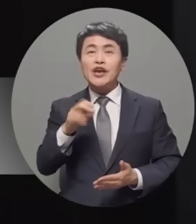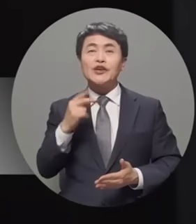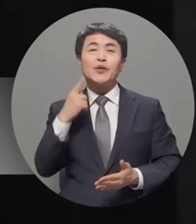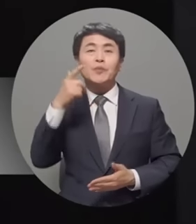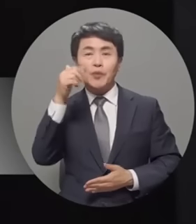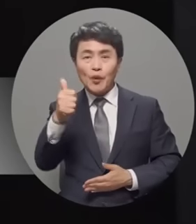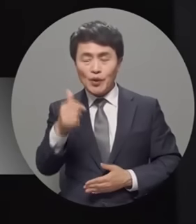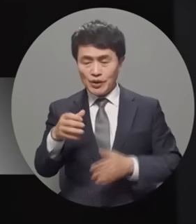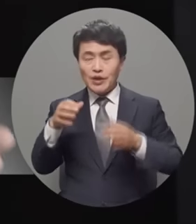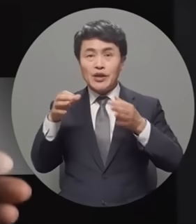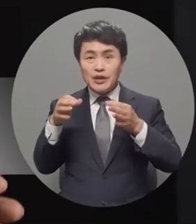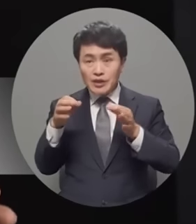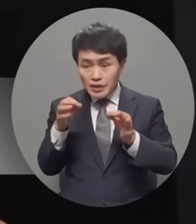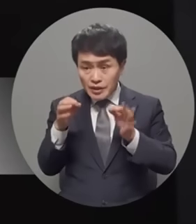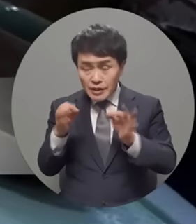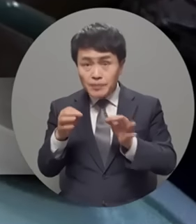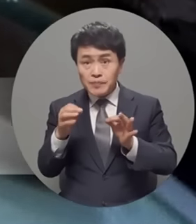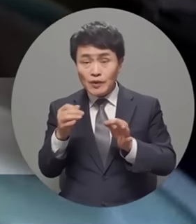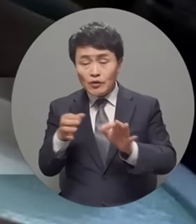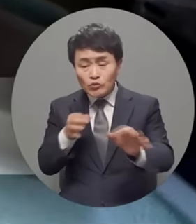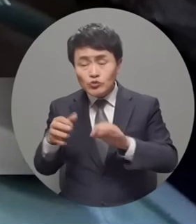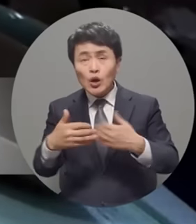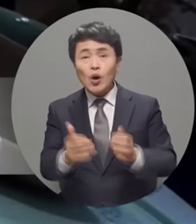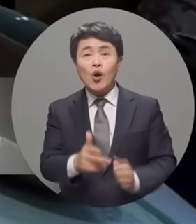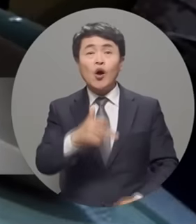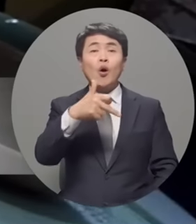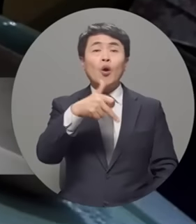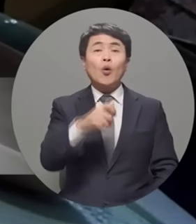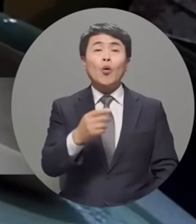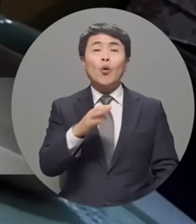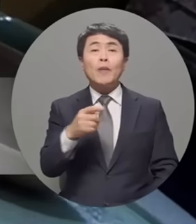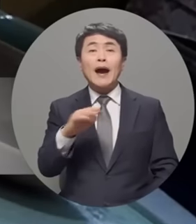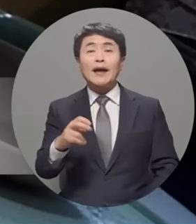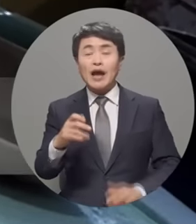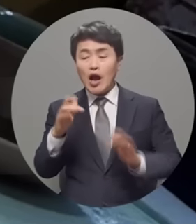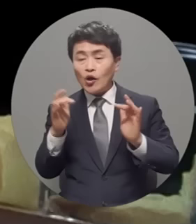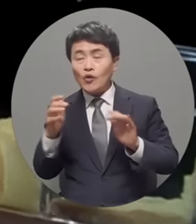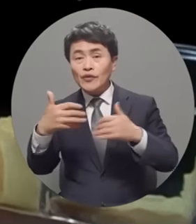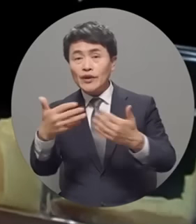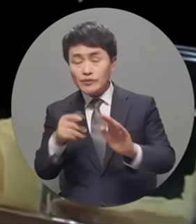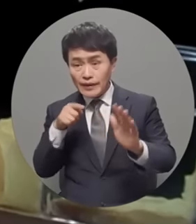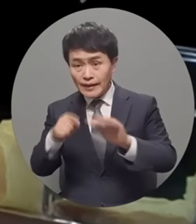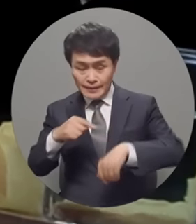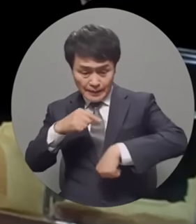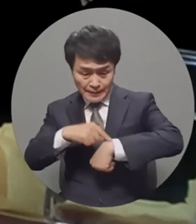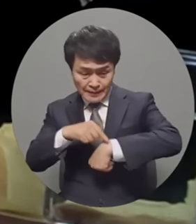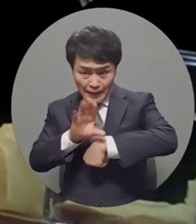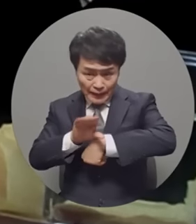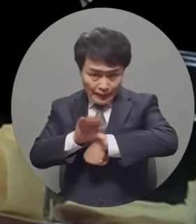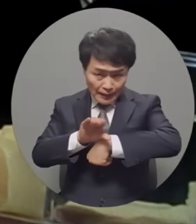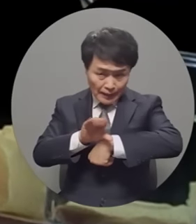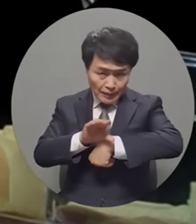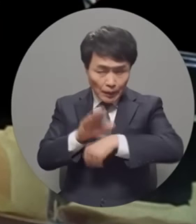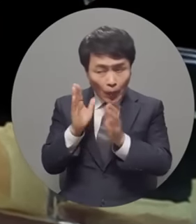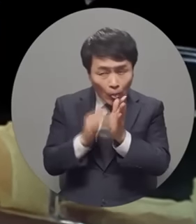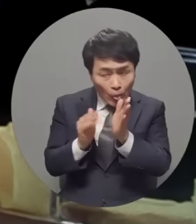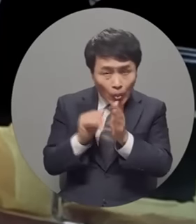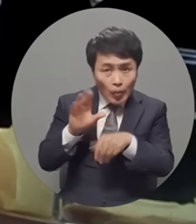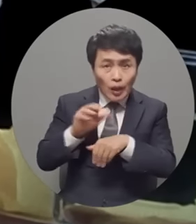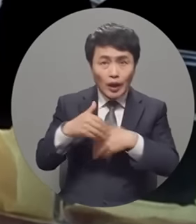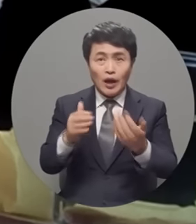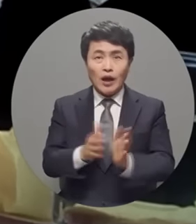운영하는 코바나 컨텐츠 사무실을 방문해 시계형 카메라로 몰래 촬영했습니다. 가방은 크리스찬 디올의